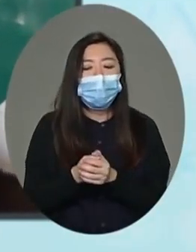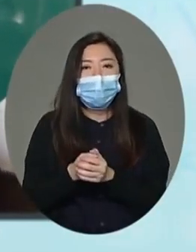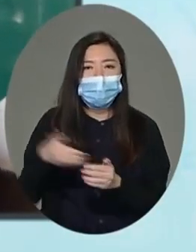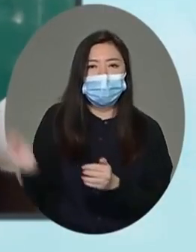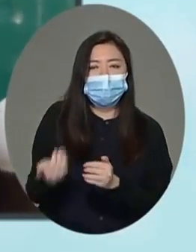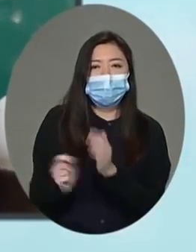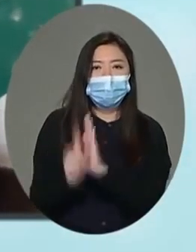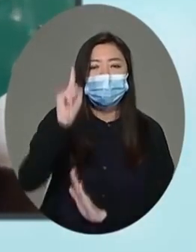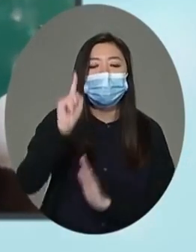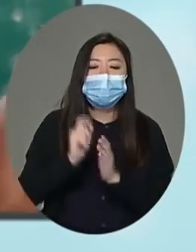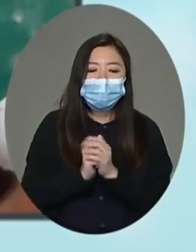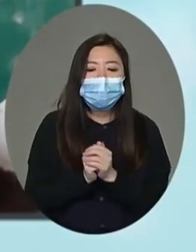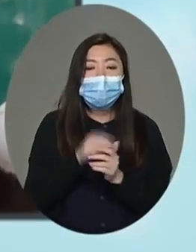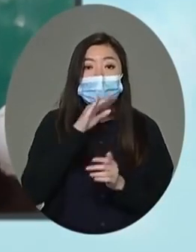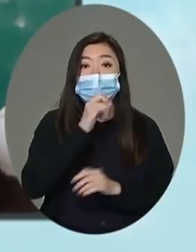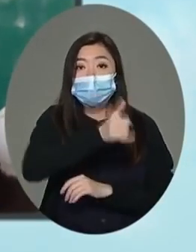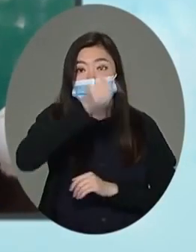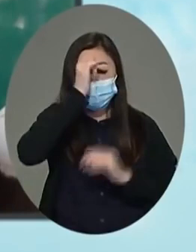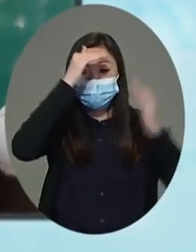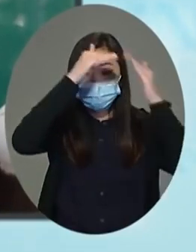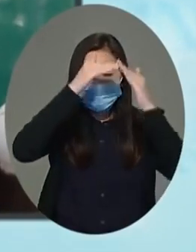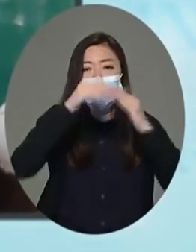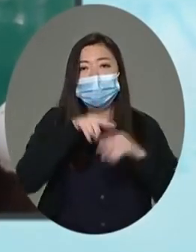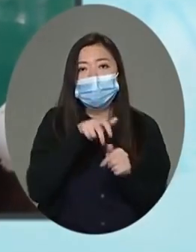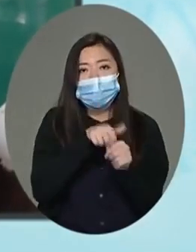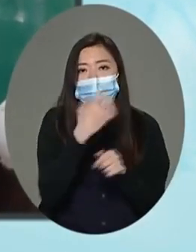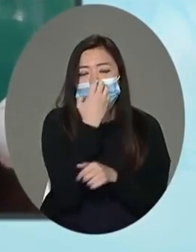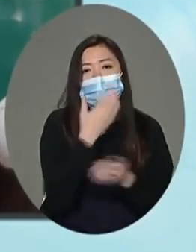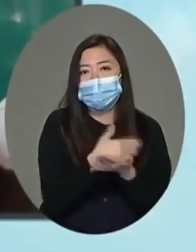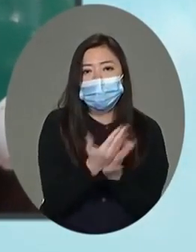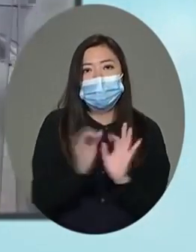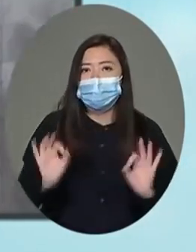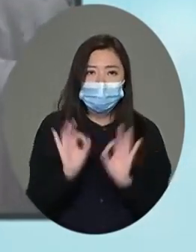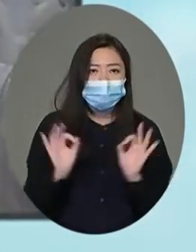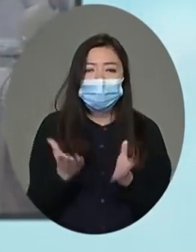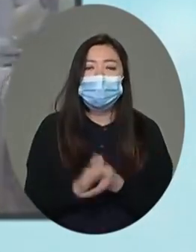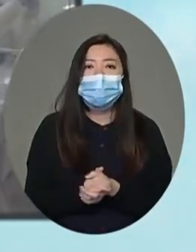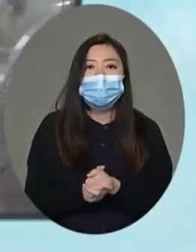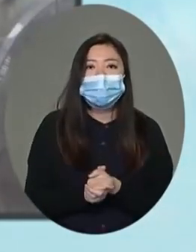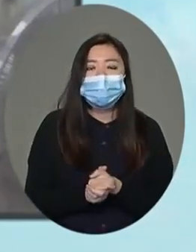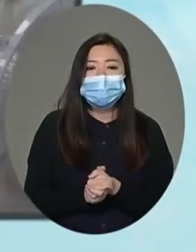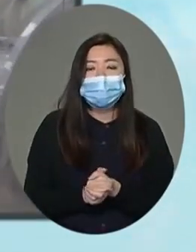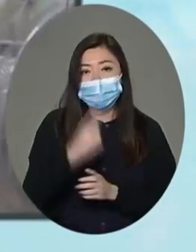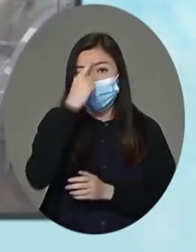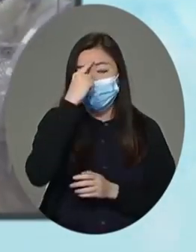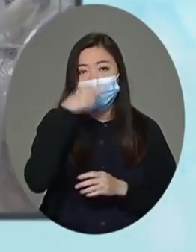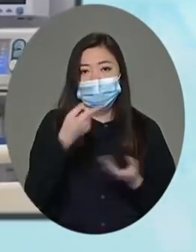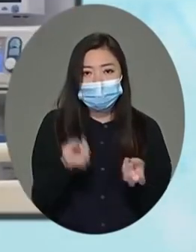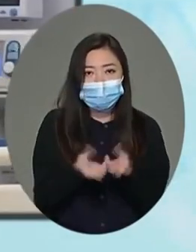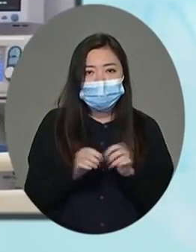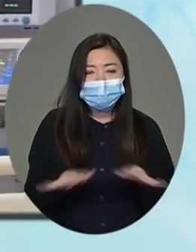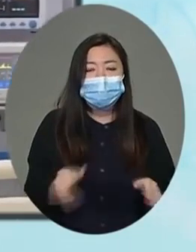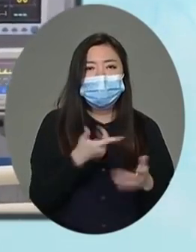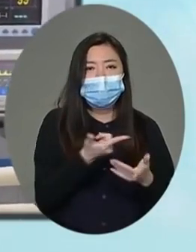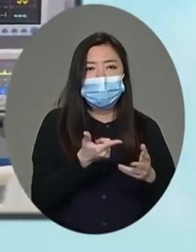Black market is on high. When you go to hospital, there is no oxygen in hospital. 印度呢一波疫情已经由大